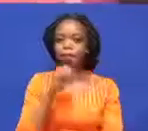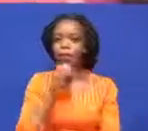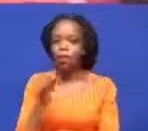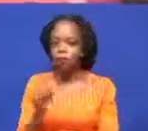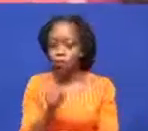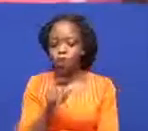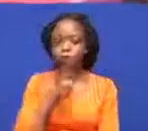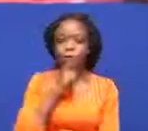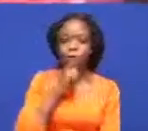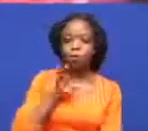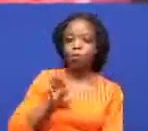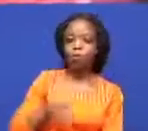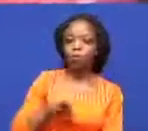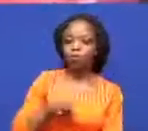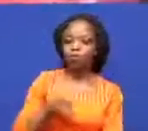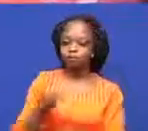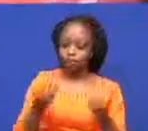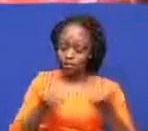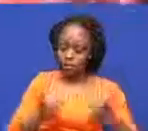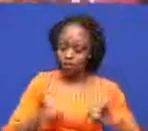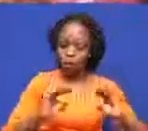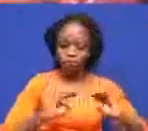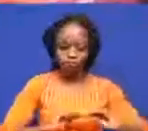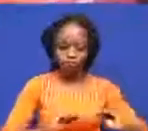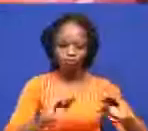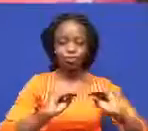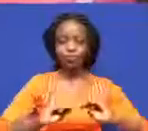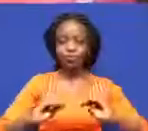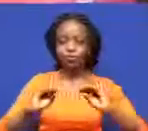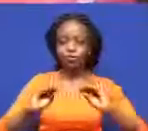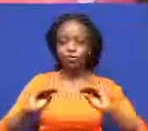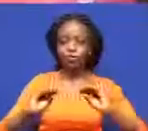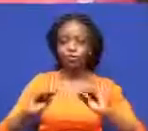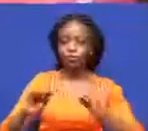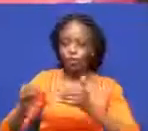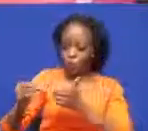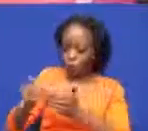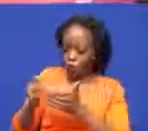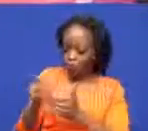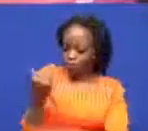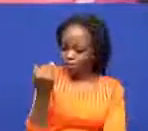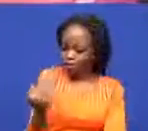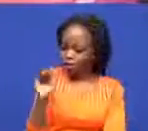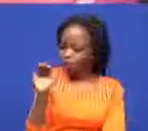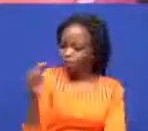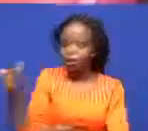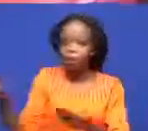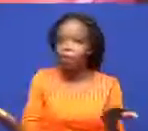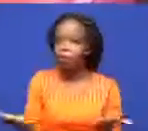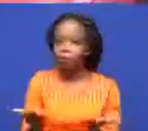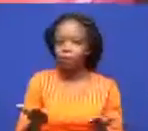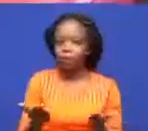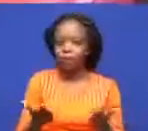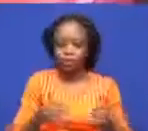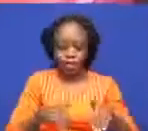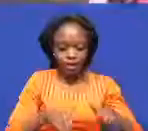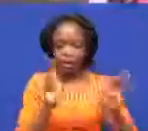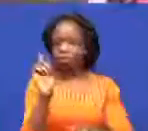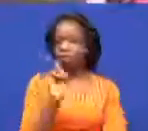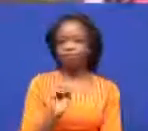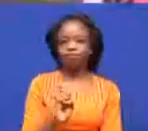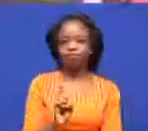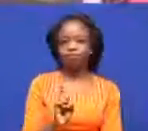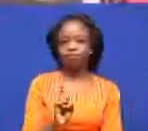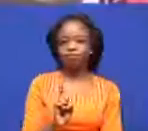wamama wajaribu hata kufundisha, uwe karibu kuulizanga mtoto wako wapi. Tuziwaachilie sana.